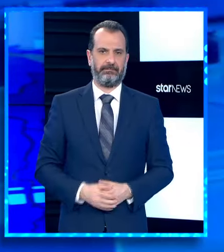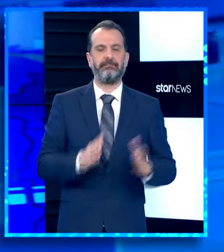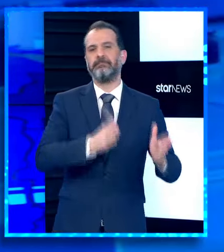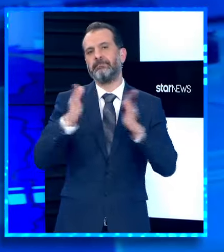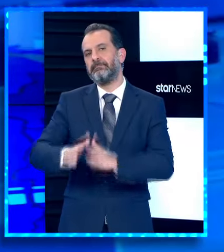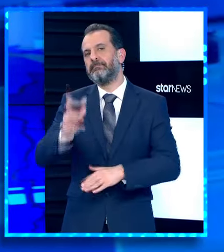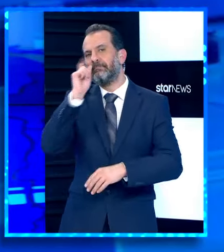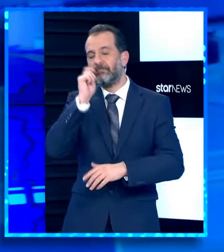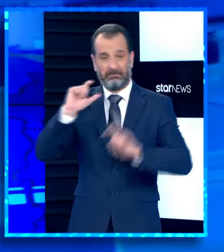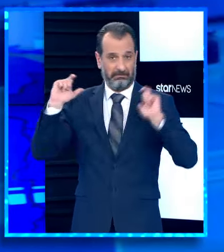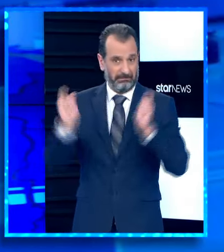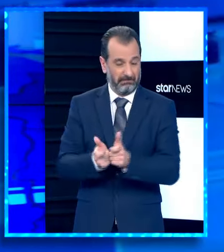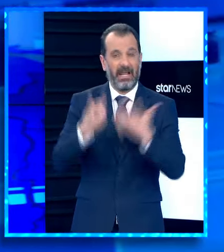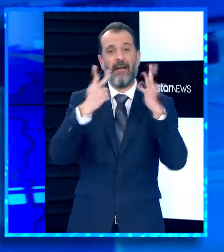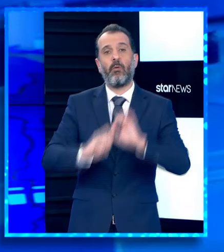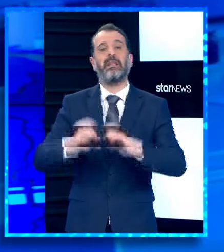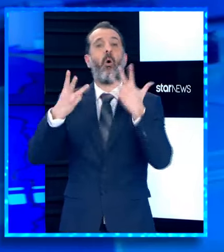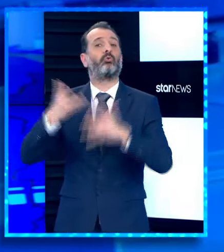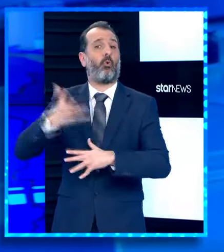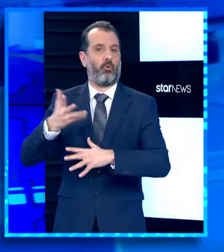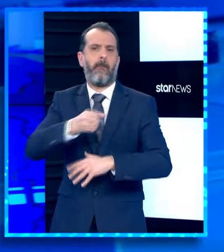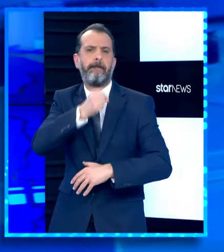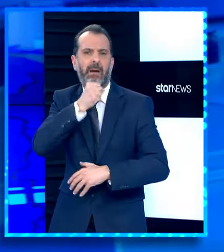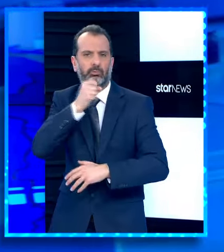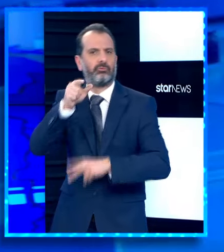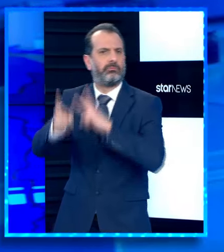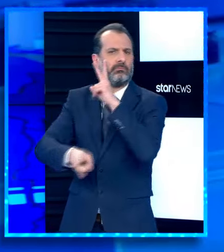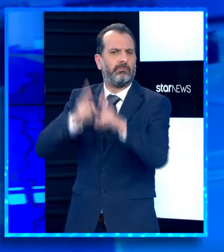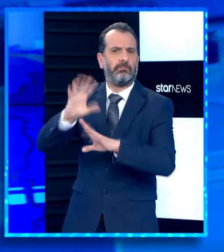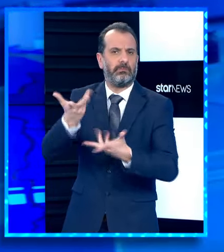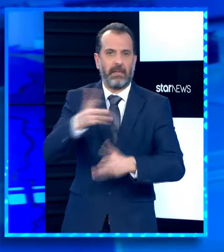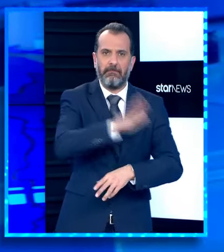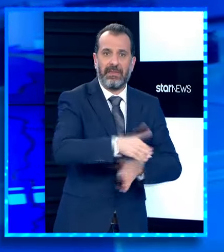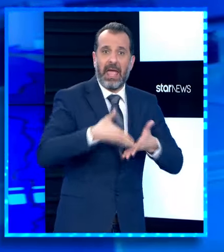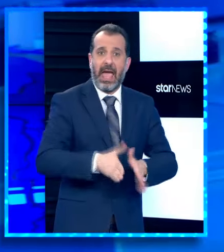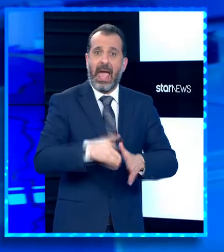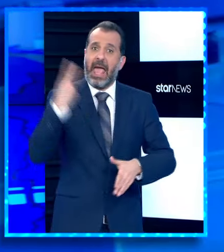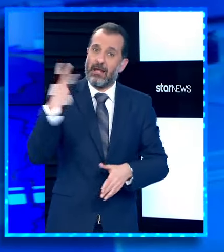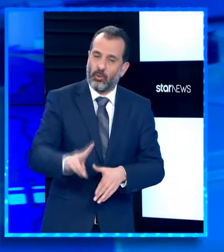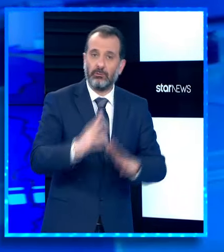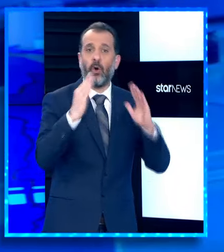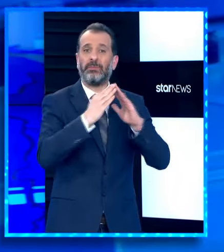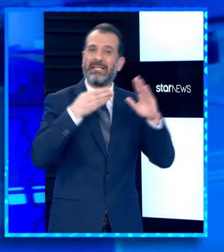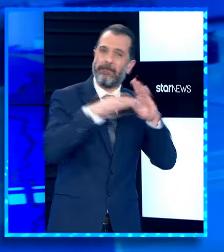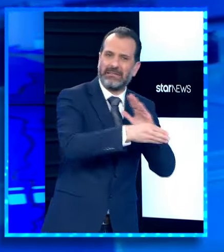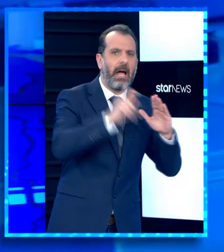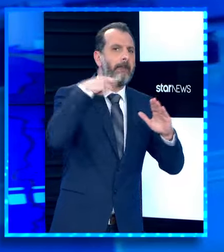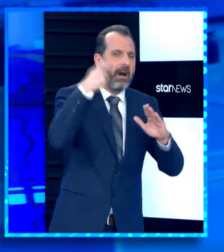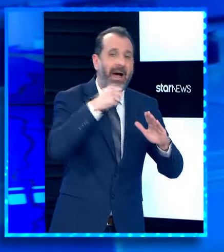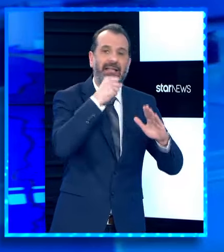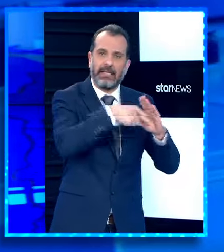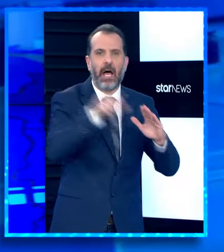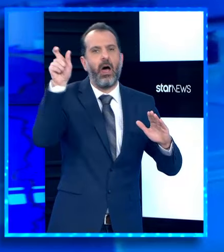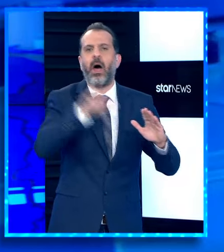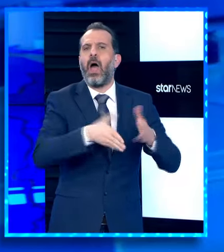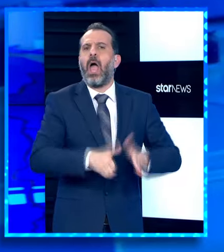Προφυλακίστηκε ο 78χρονος παππούς, ο οποίος κατηγορείται ότι βίαζε την ανήλικη εγγονή του μέσα στο σπίτι της οικογένειας όπου βρισκόταν η μαμά και η γιαγιά της